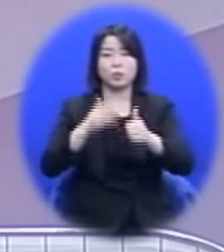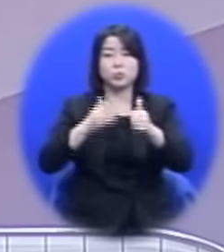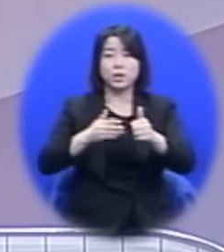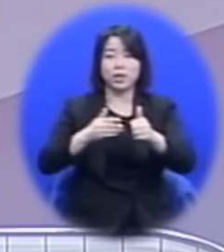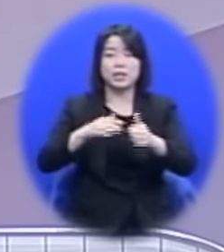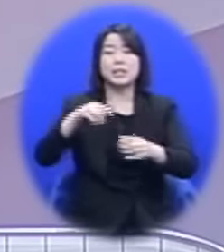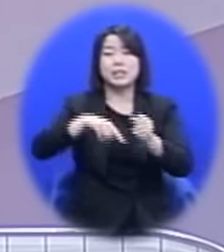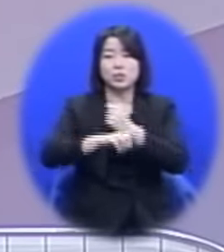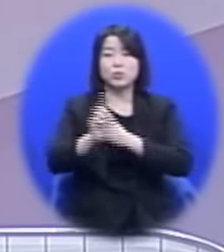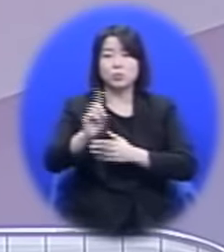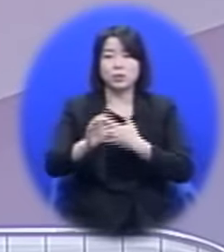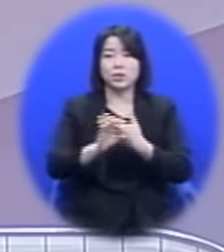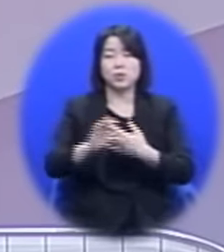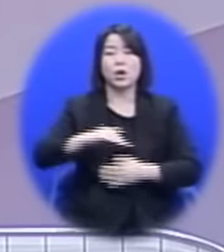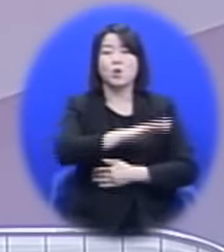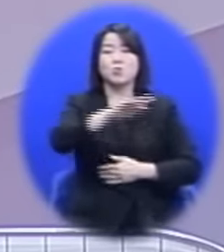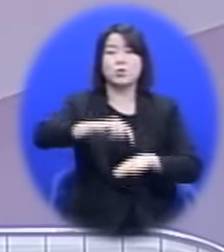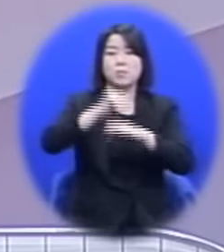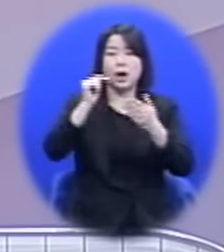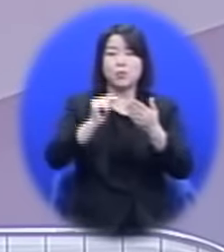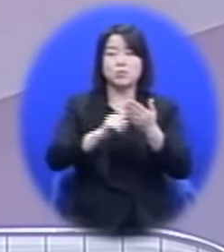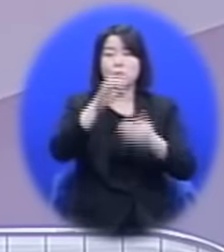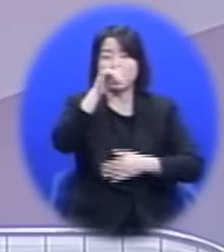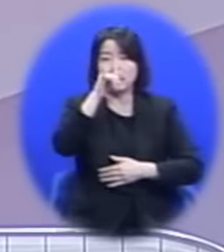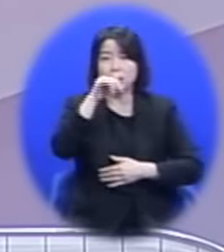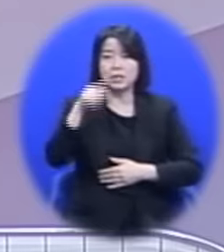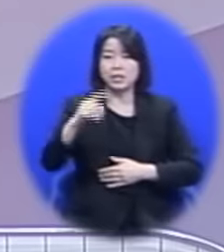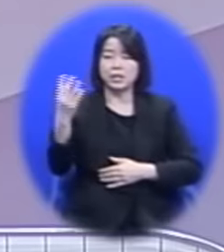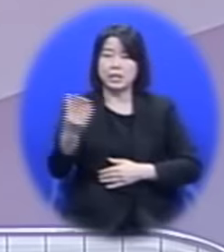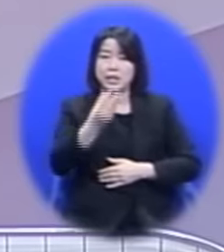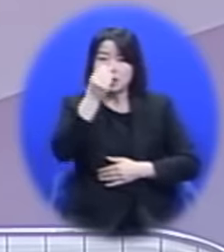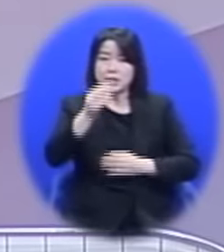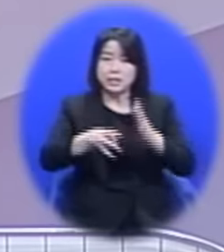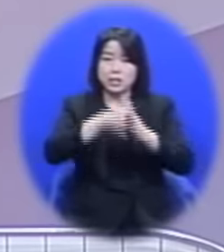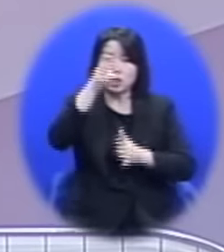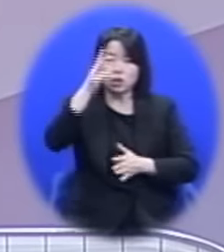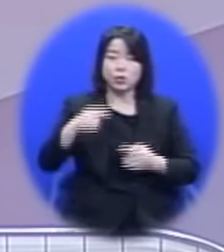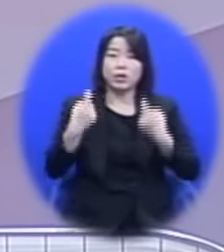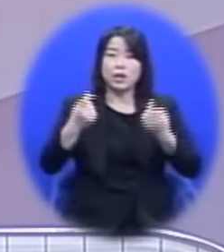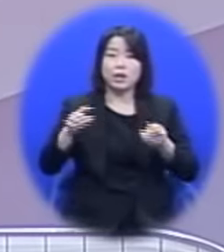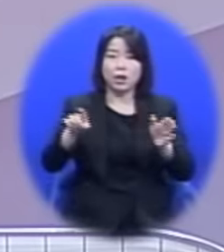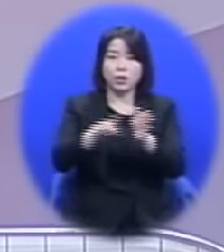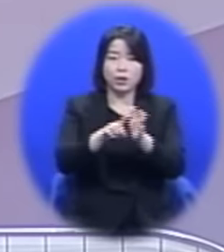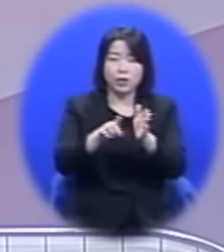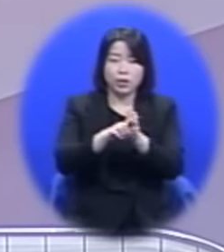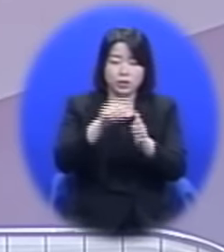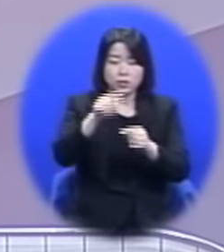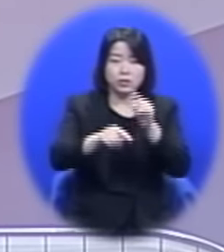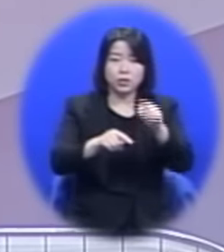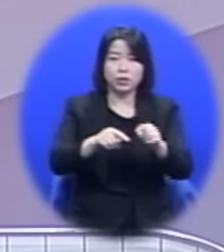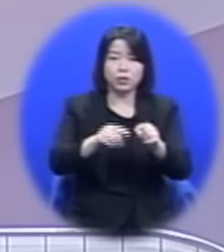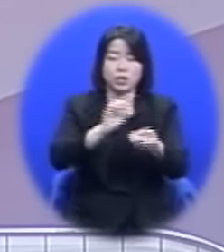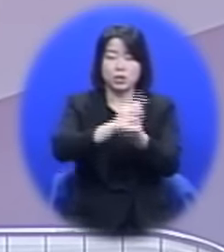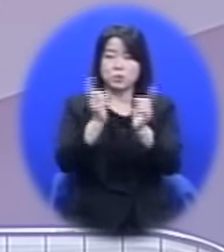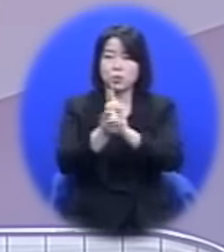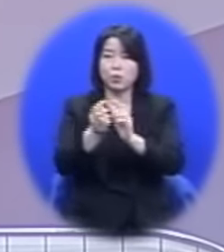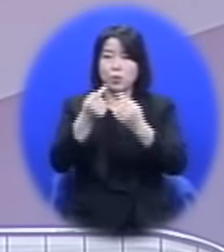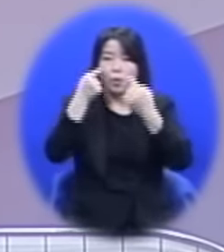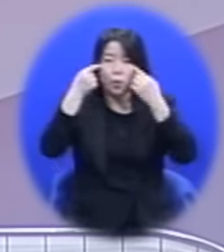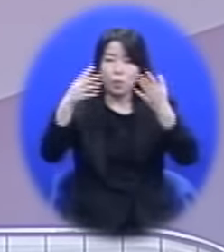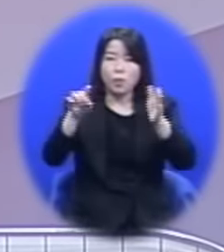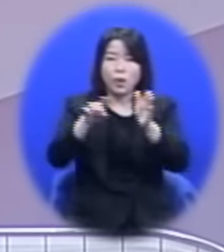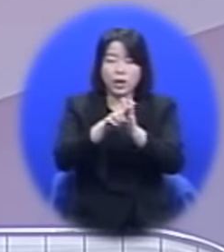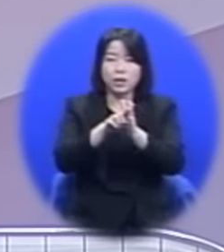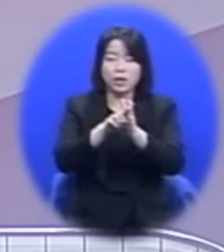권해드리는 이유는 우리 마음속에 있는 이 시온을 향한 순례길을 서로 확인하고 사는 것. 진짜 마음의